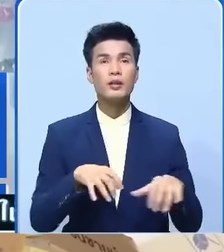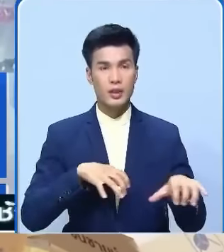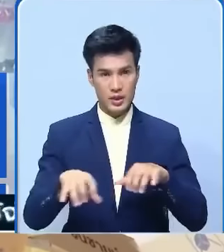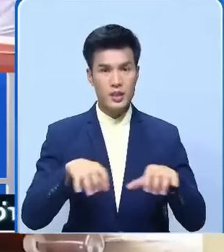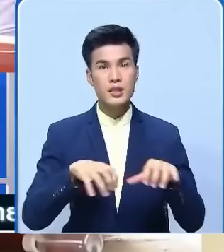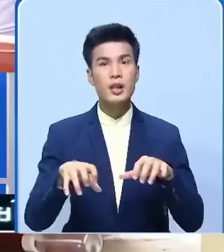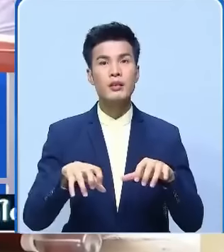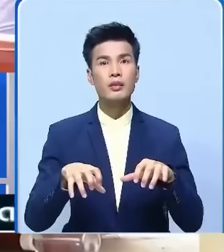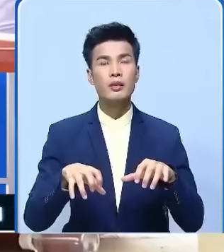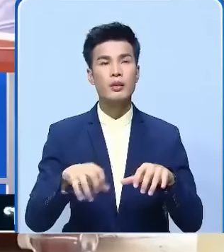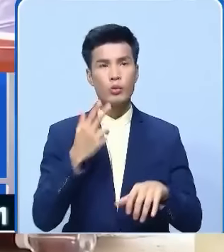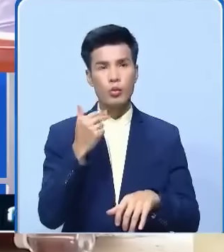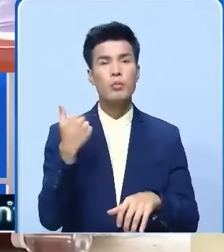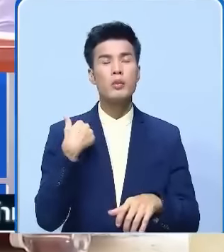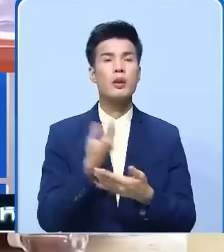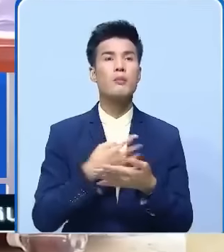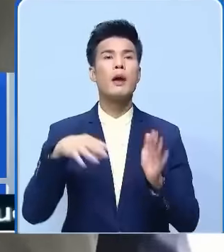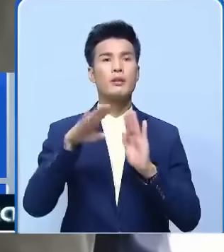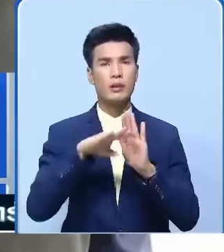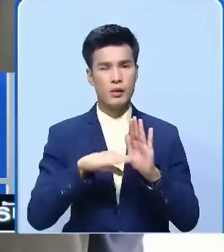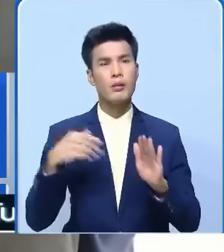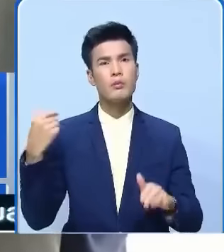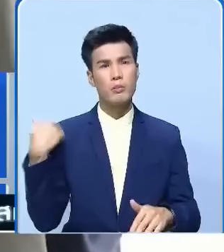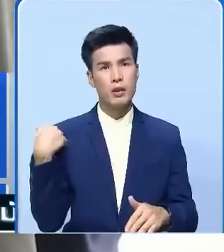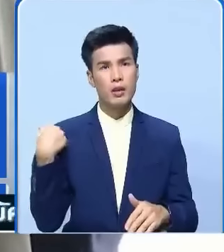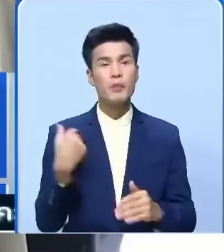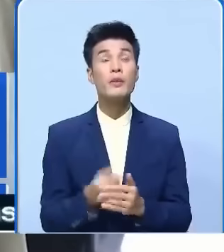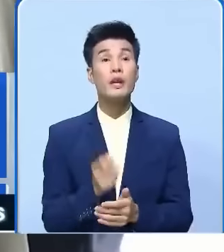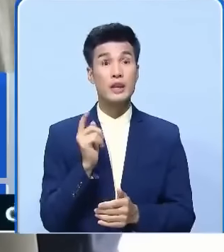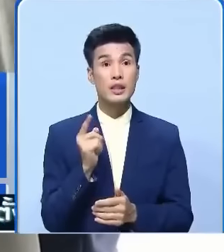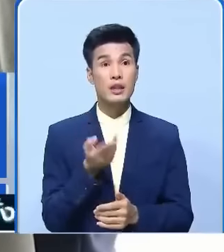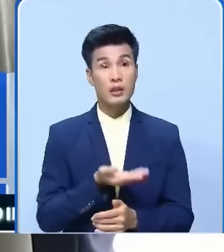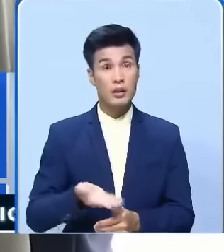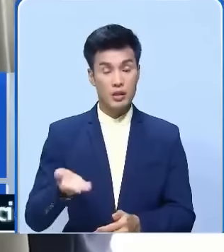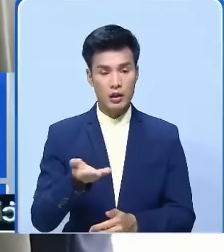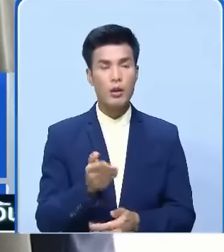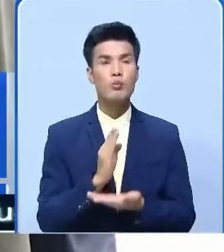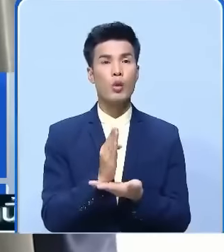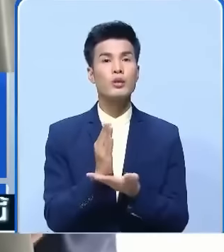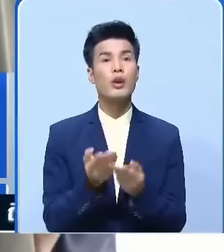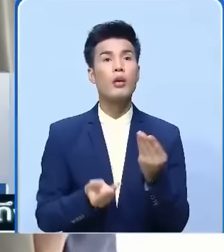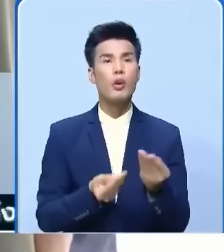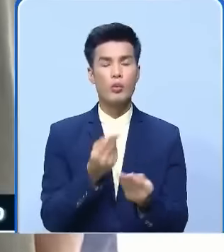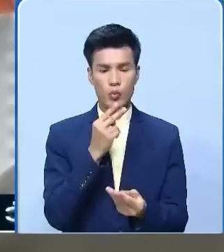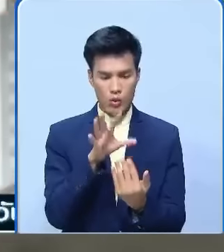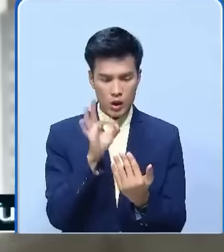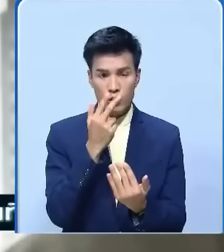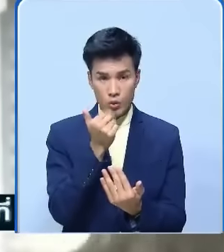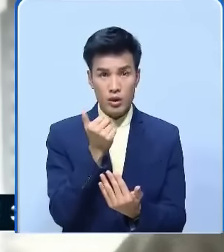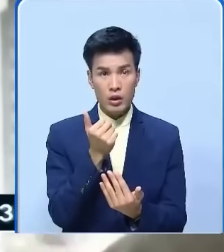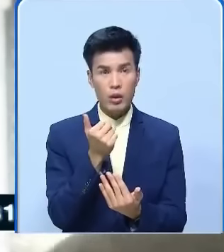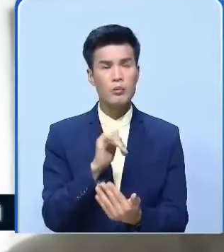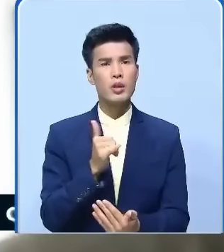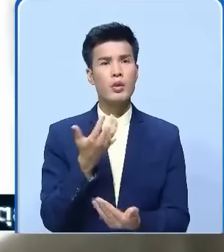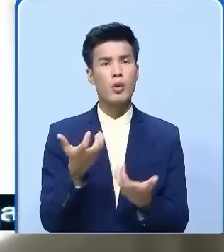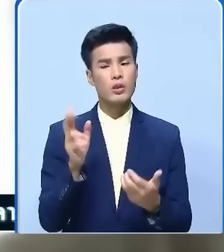าการอำเภออย่างเงี้ยไม่ใช่ มันมีเรื่องยิบย่อยอีกหลายเรื่องคุณผู้ชมคะจริงๆแล้วเนี่ยบางทีเราบริจาคของไปก็ต้องเลือกหน่อยเนาะบางทีของ